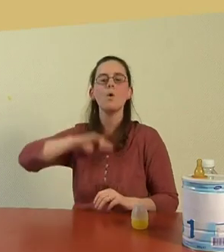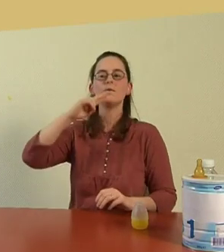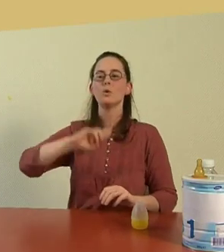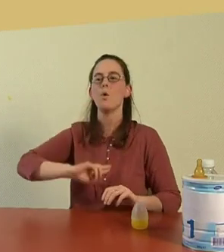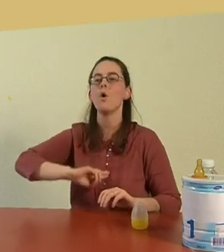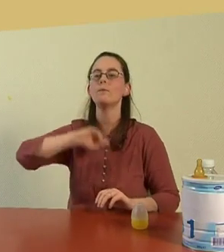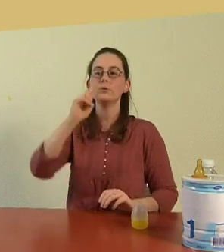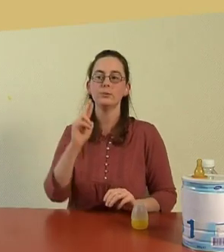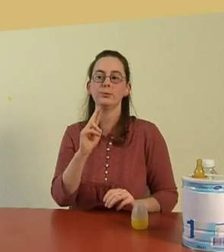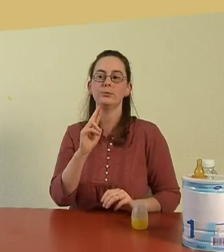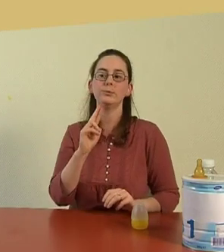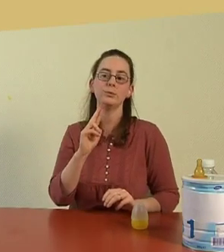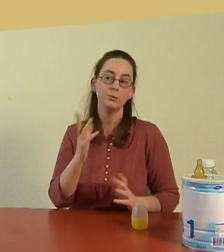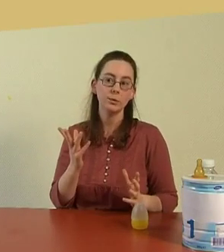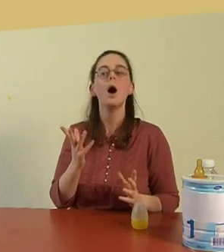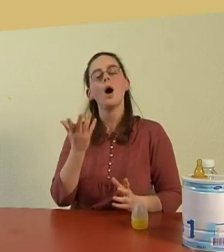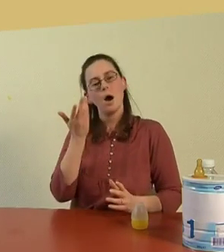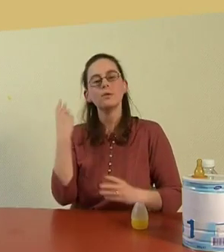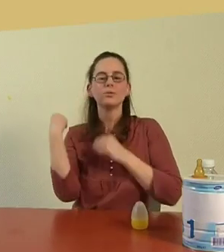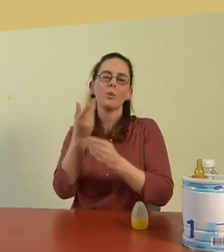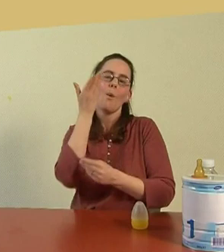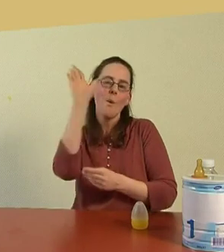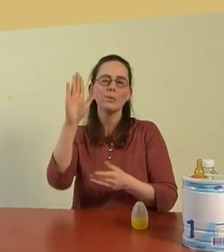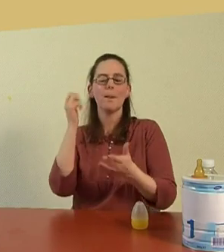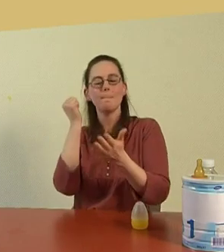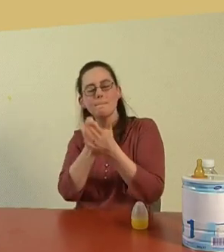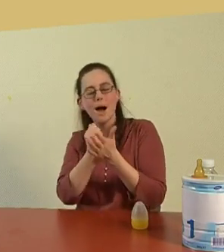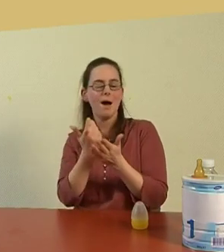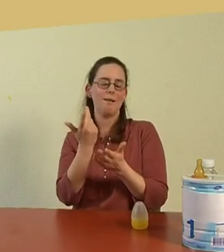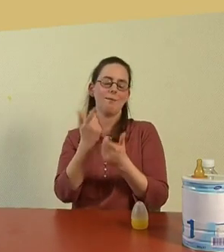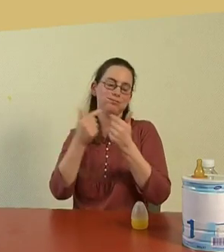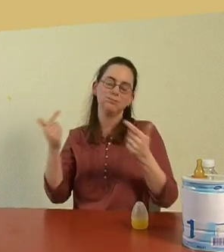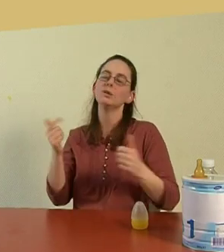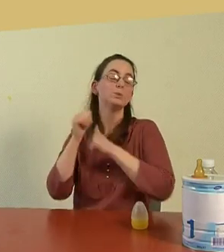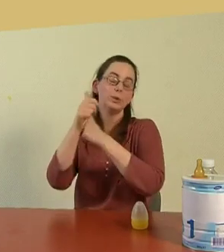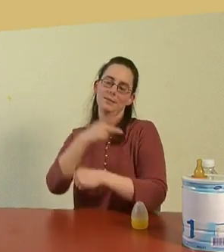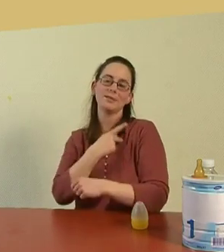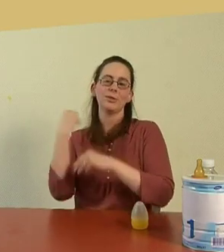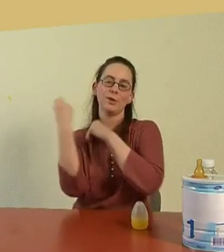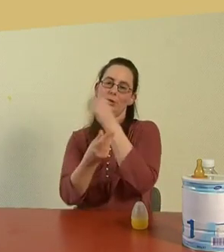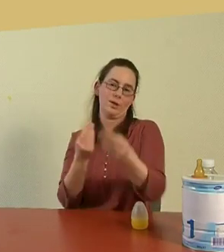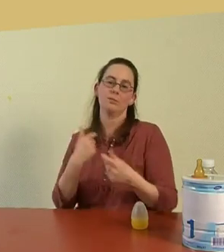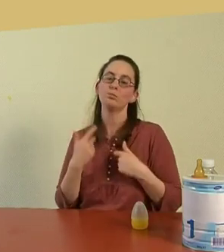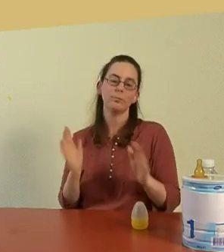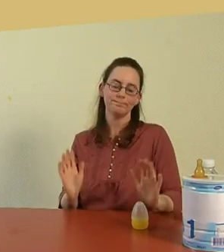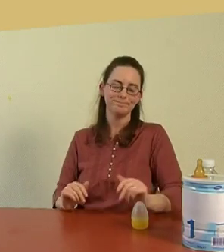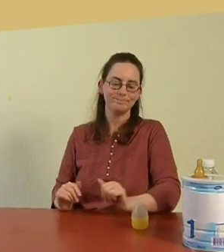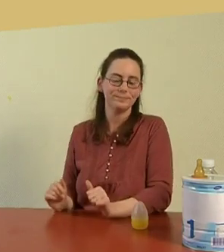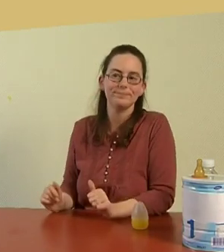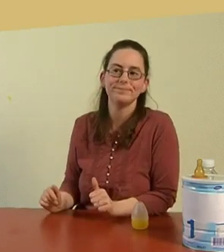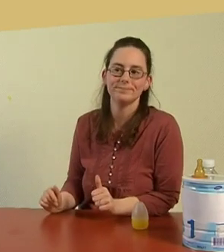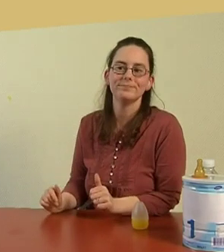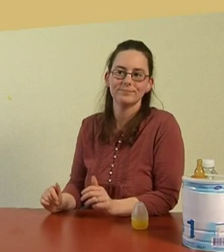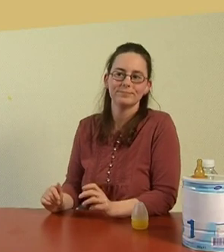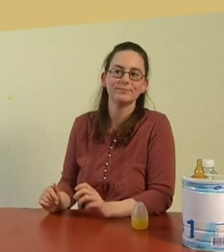Si par exemple le bébé a des problèmes de reflux, on va donner peut-être d'autres marques, mais ça c'est le médecin de